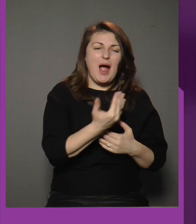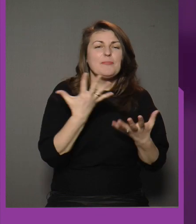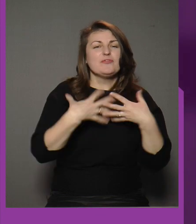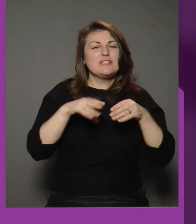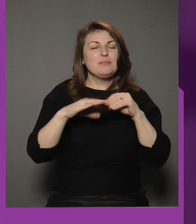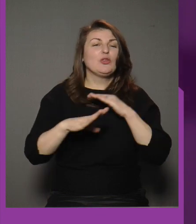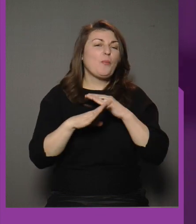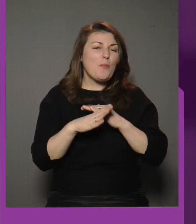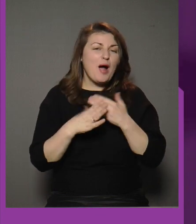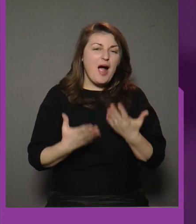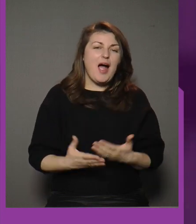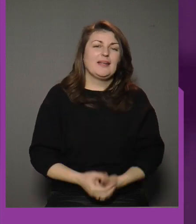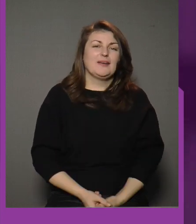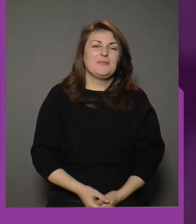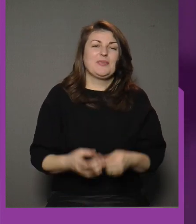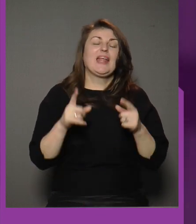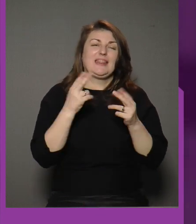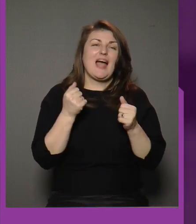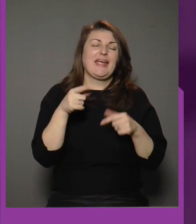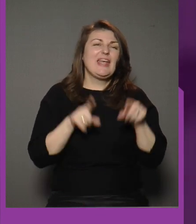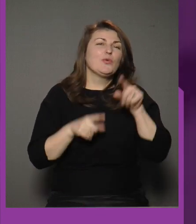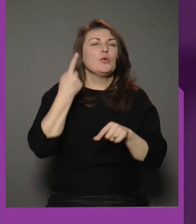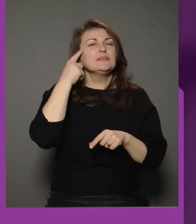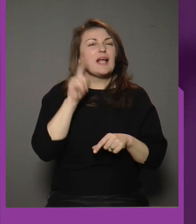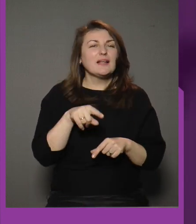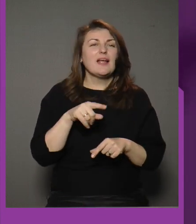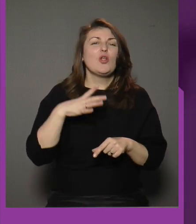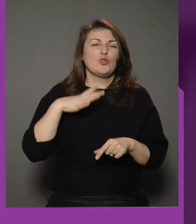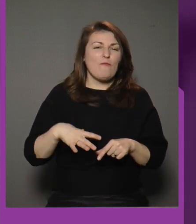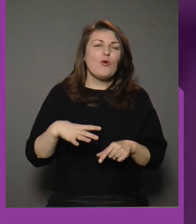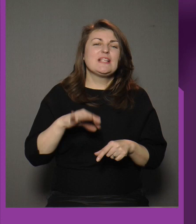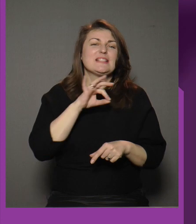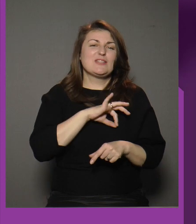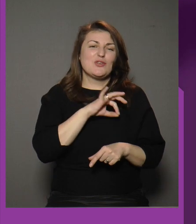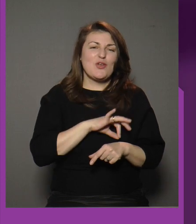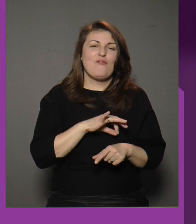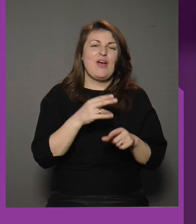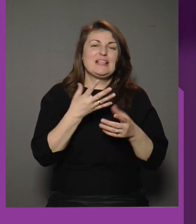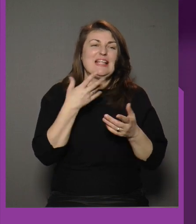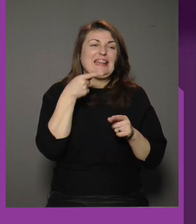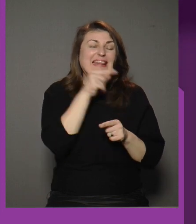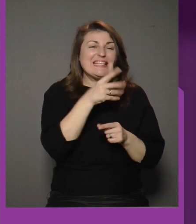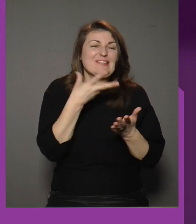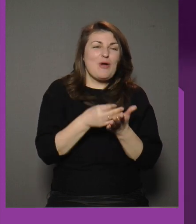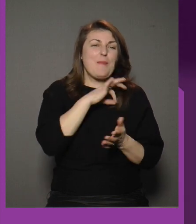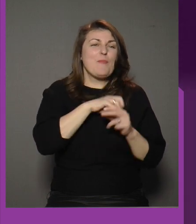І, ну, так інколи, знаєте, доводиться застосовувати ті професійні навики